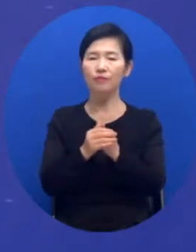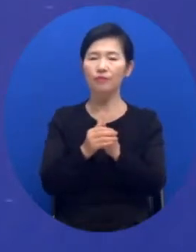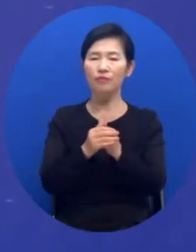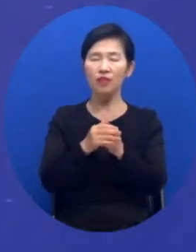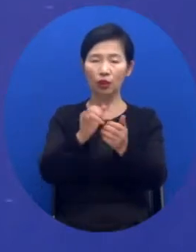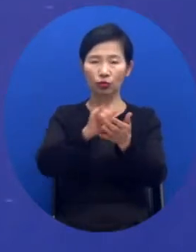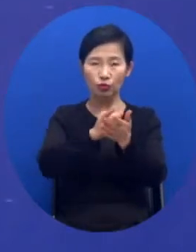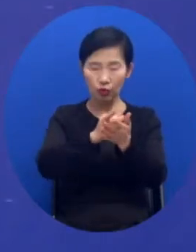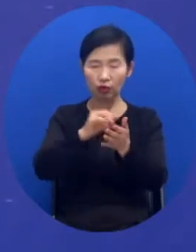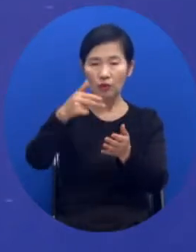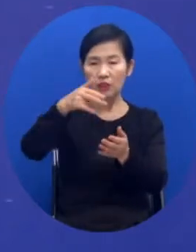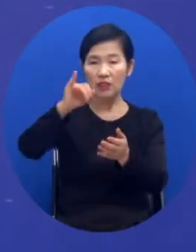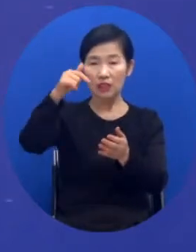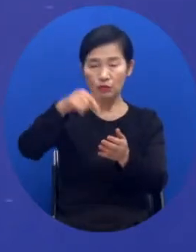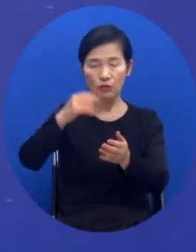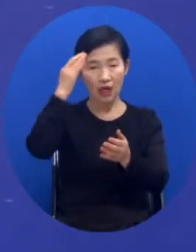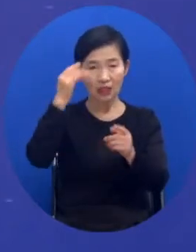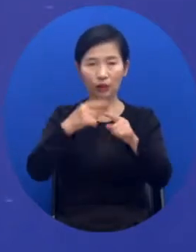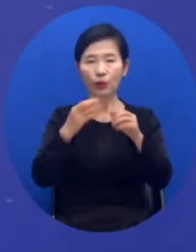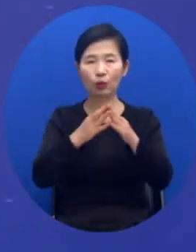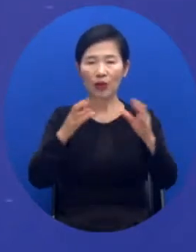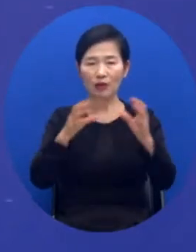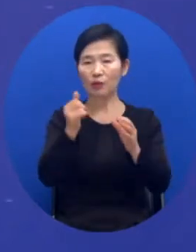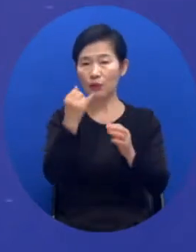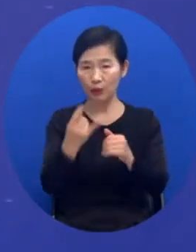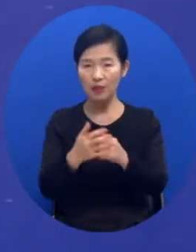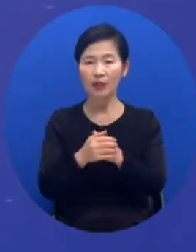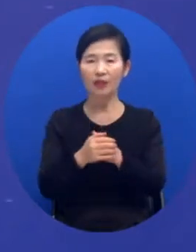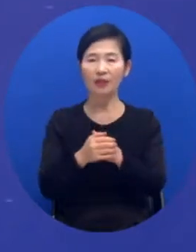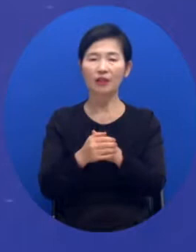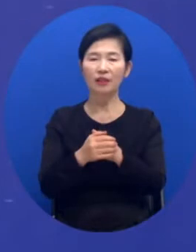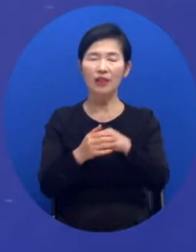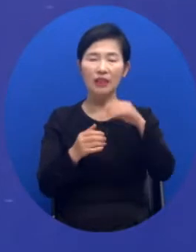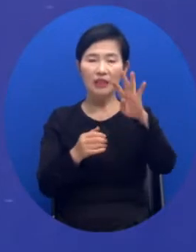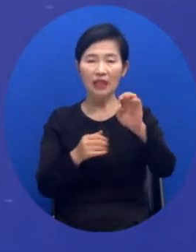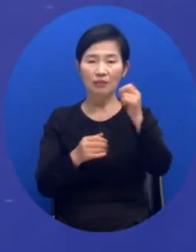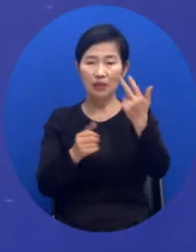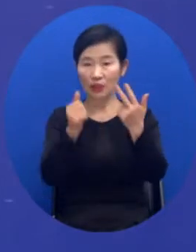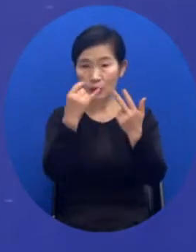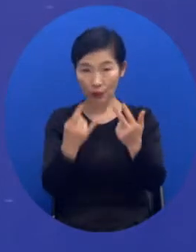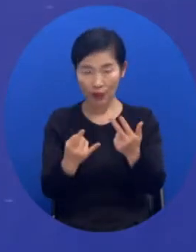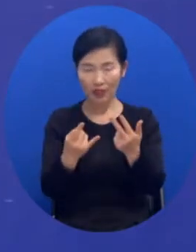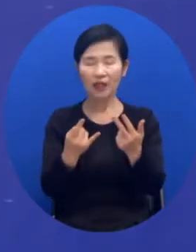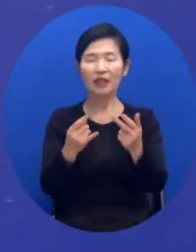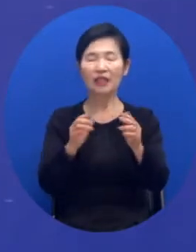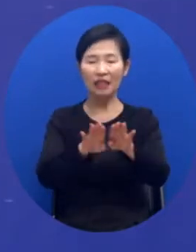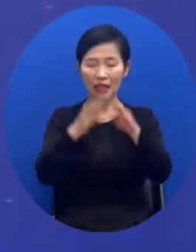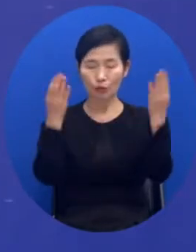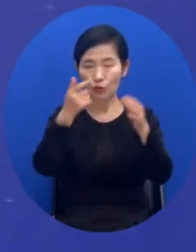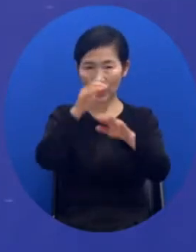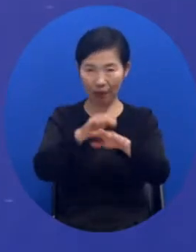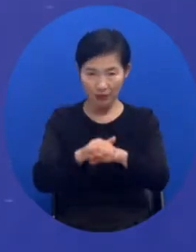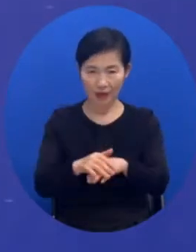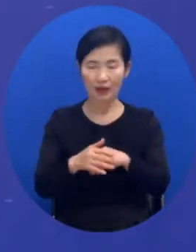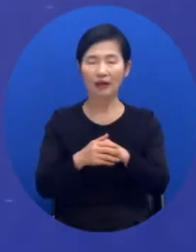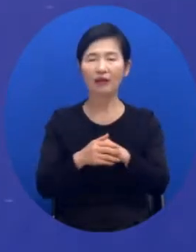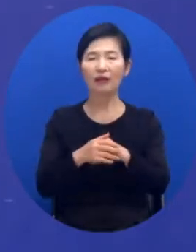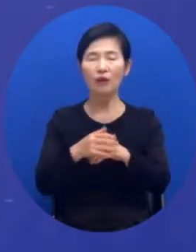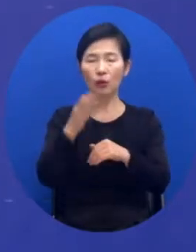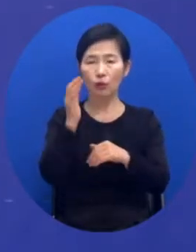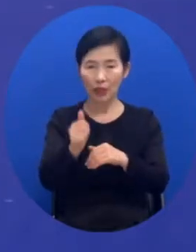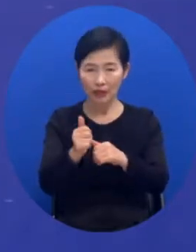대뉴욕지구 한인교회협의회가 뉴욕 효신 장로교회에서 47회기 시무예배를 드리고 회장과